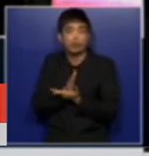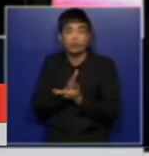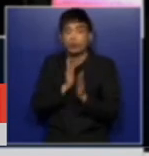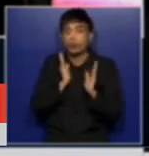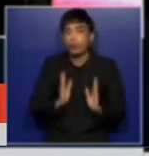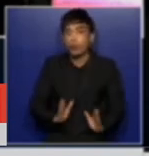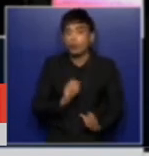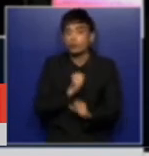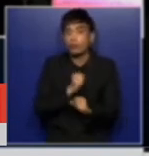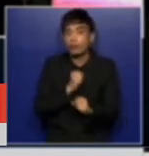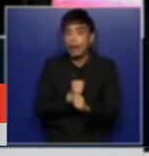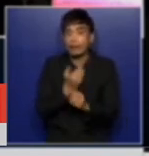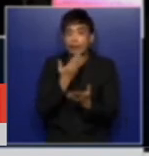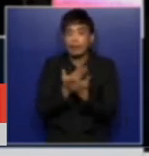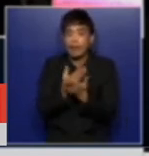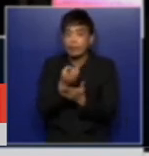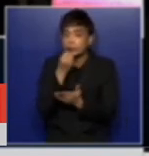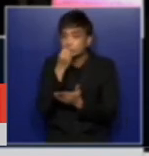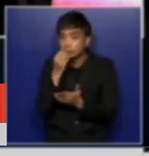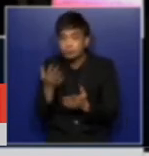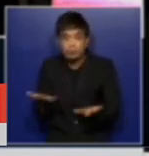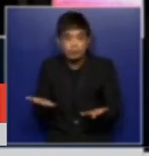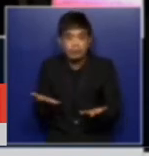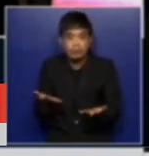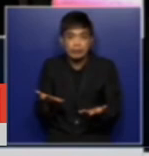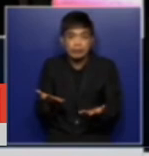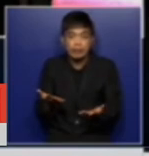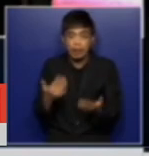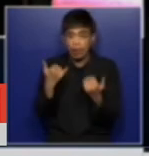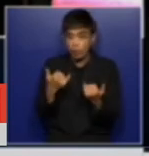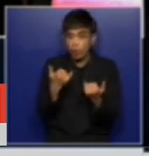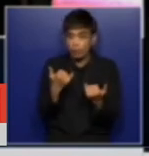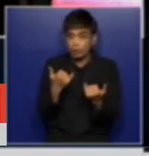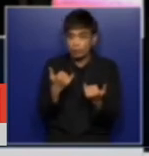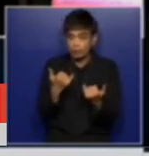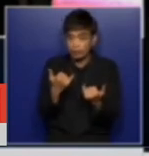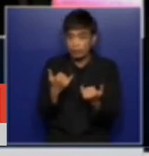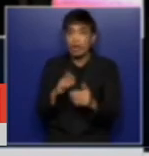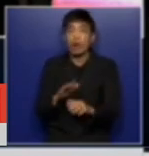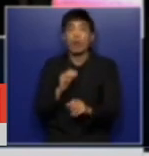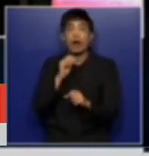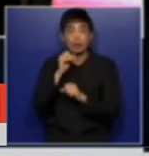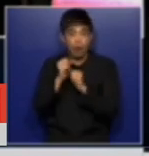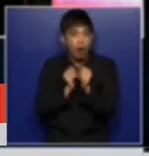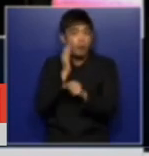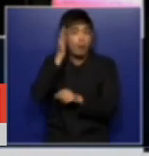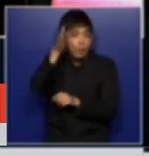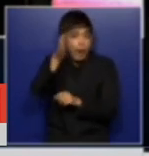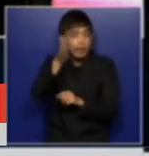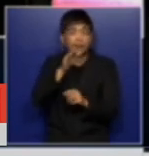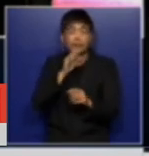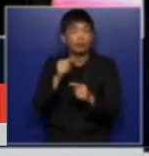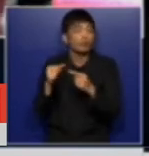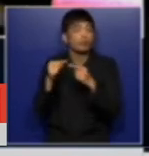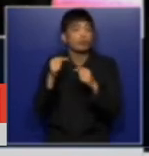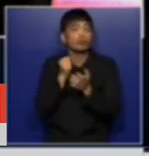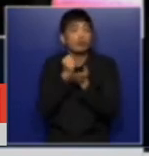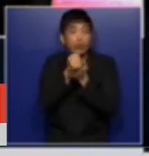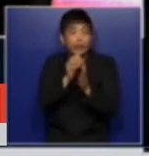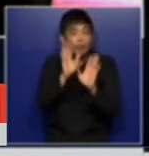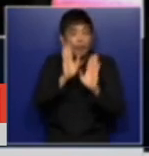นี้ที่จะมาต่อยอดการต่อยอดที่จะขึ้นมานั้นก็ไม่มีทางที่จะอยู่แล้วอย่างเป็นต้นว่า